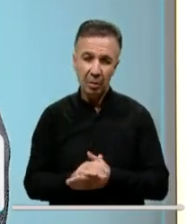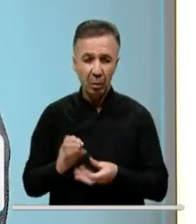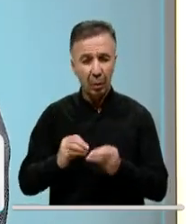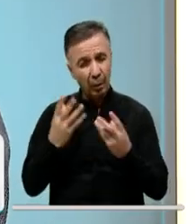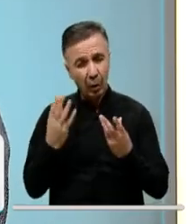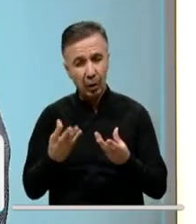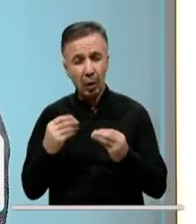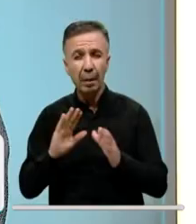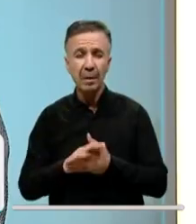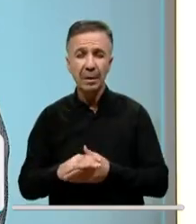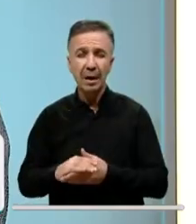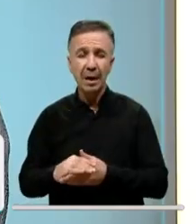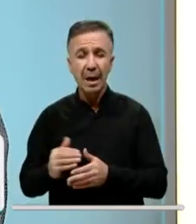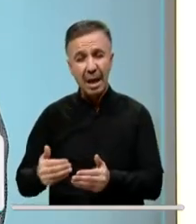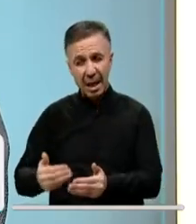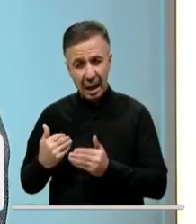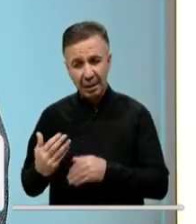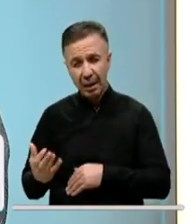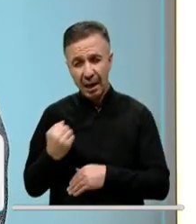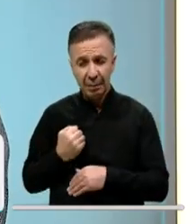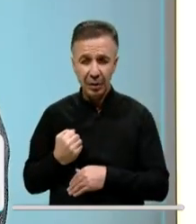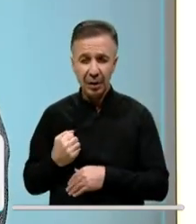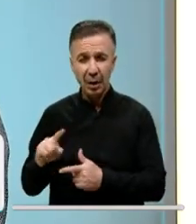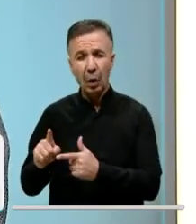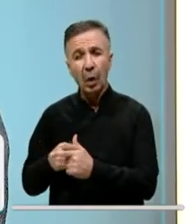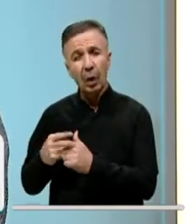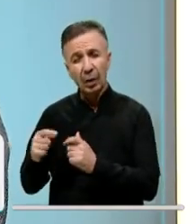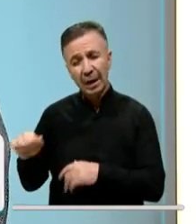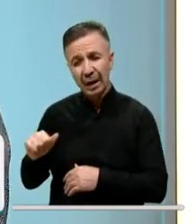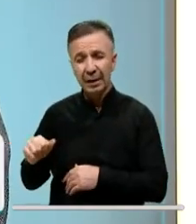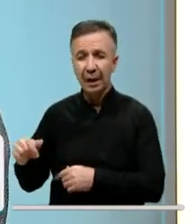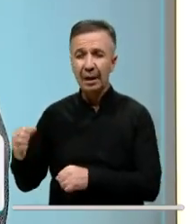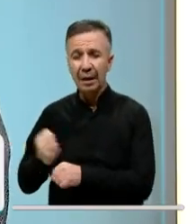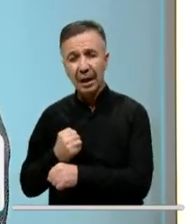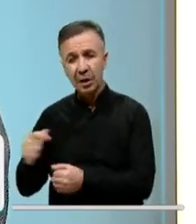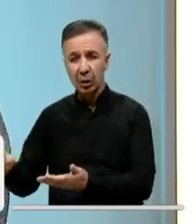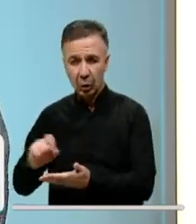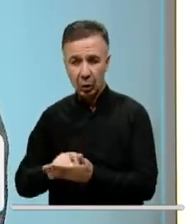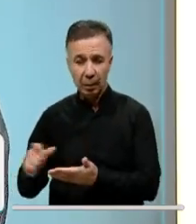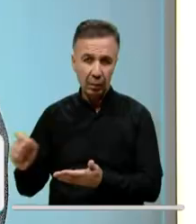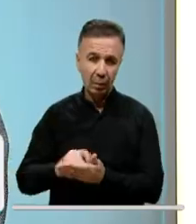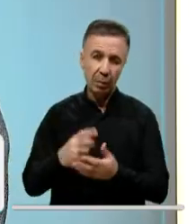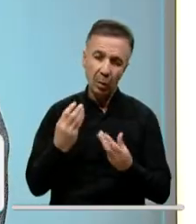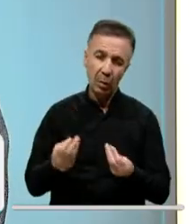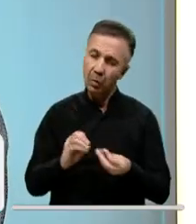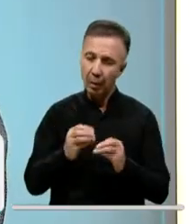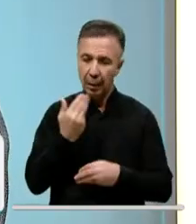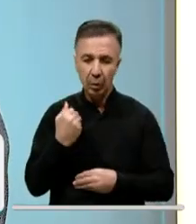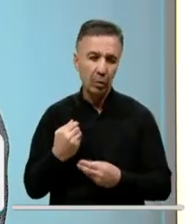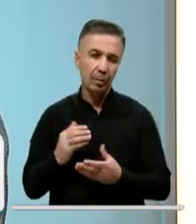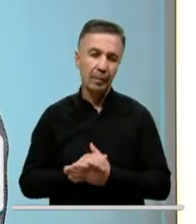önceden tedbir almışlar. Ondan dolayı bir sıkıntı olmaz, bir problem olmaz. Kardeşimiz bunu kafasına takmasına